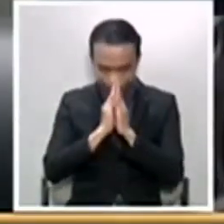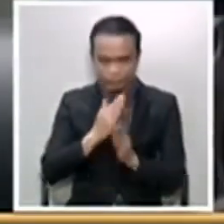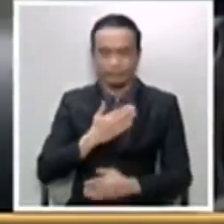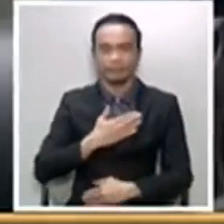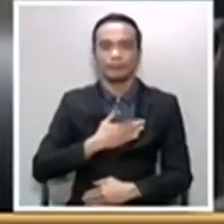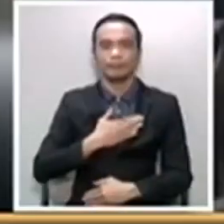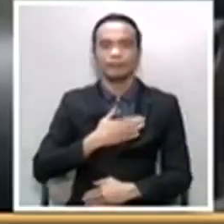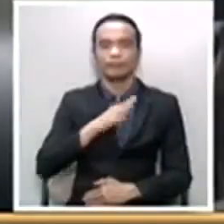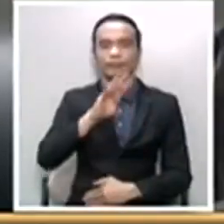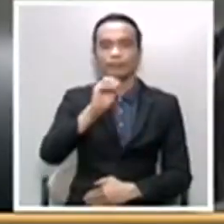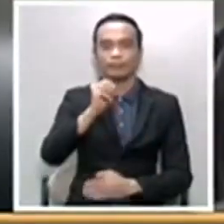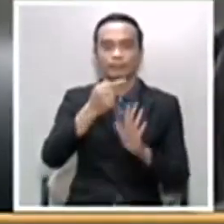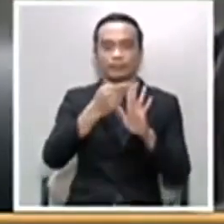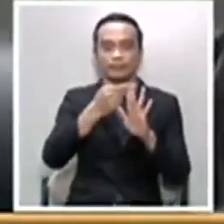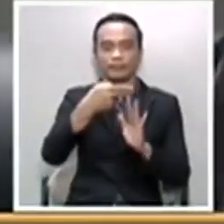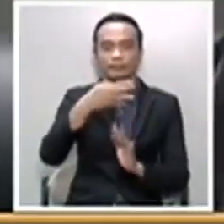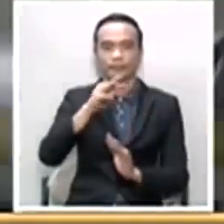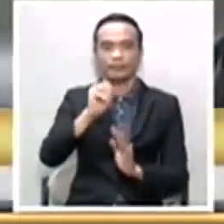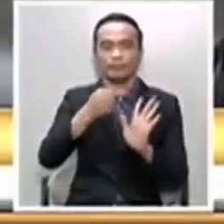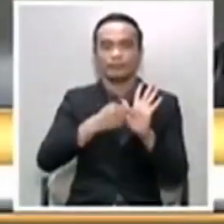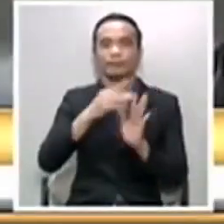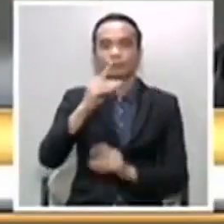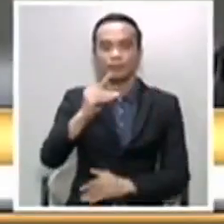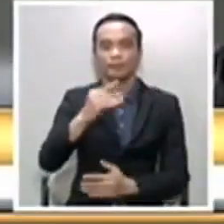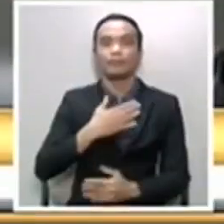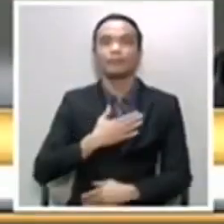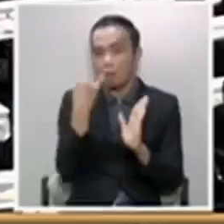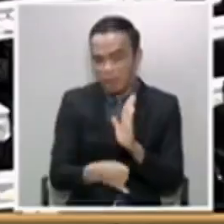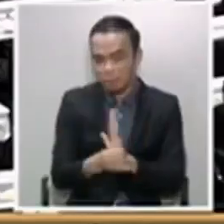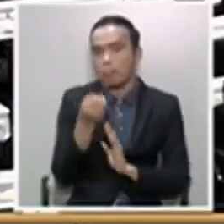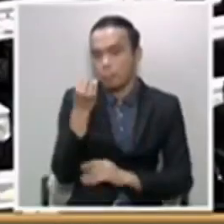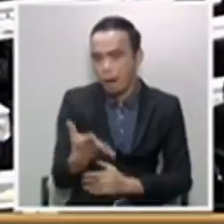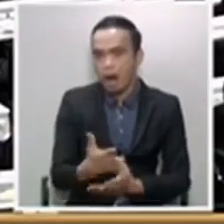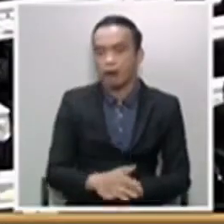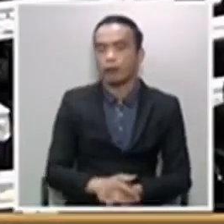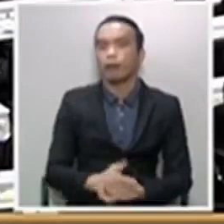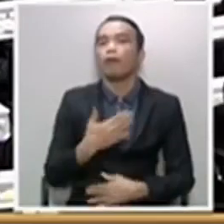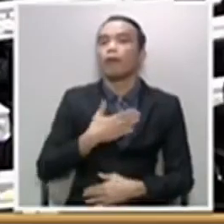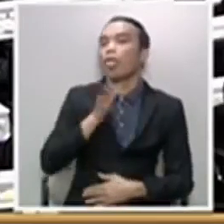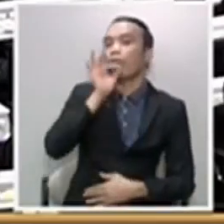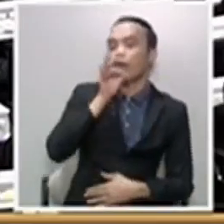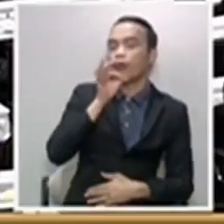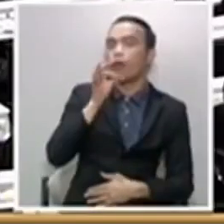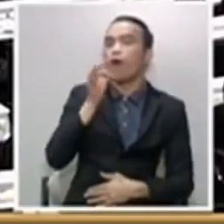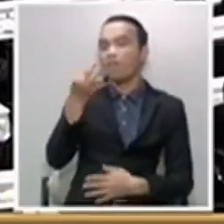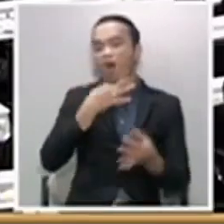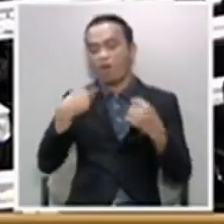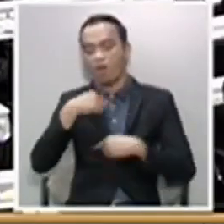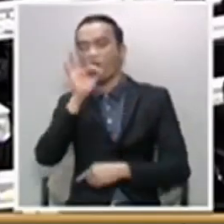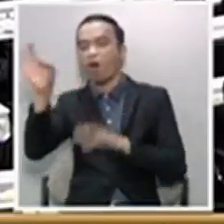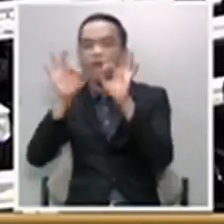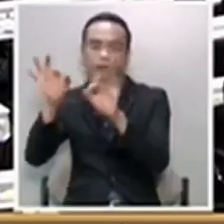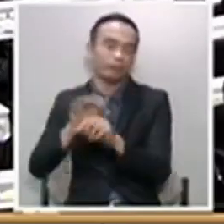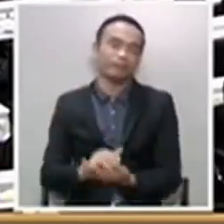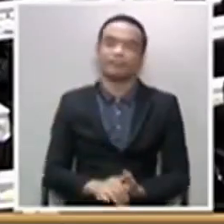าชื่อยื่นฟ้องปปช.เพื่อไต่สวนและส่งเรื่องให้ศาลฎีกาชี้ขาดพร้อมทั้งระบุด้วยนะคะว่าถ้าศาล